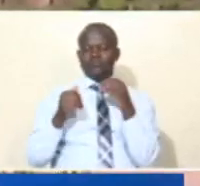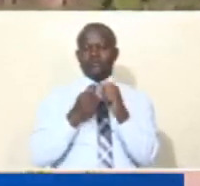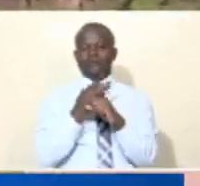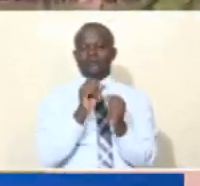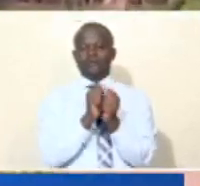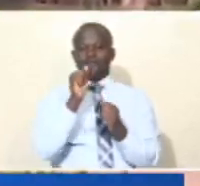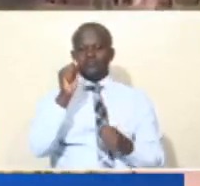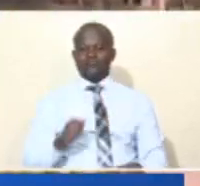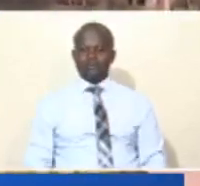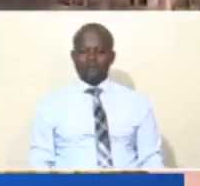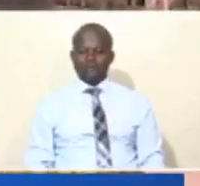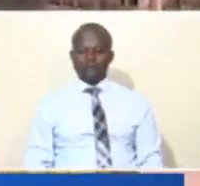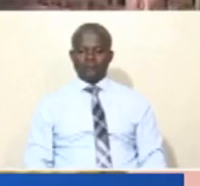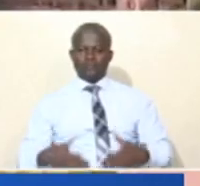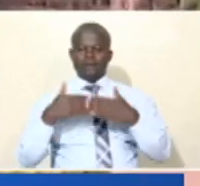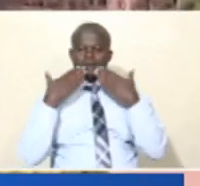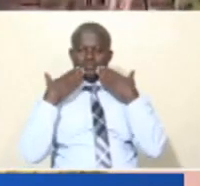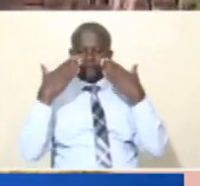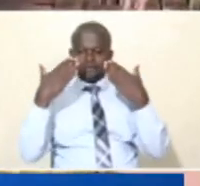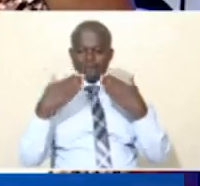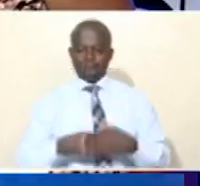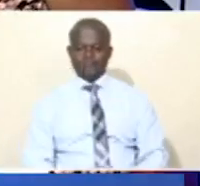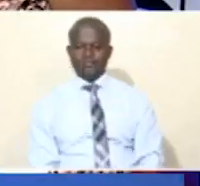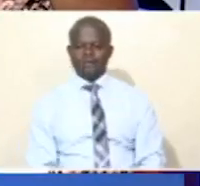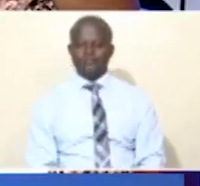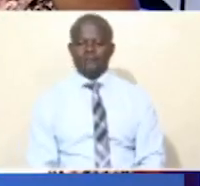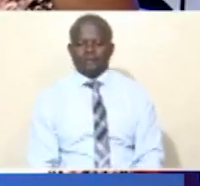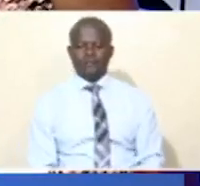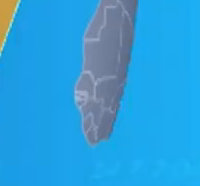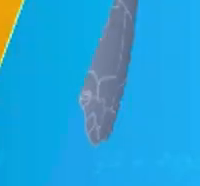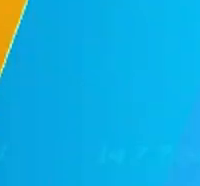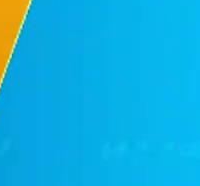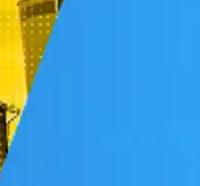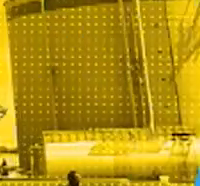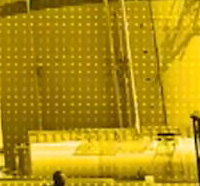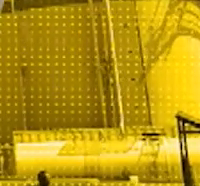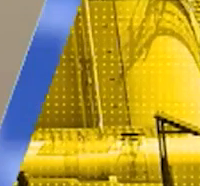Gloria Paul Rutikanga, ndagushimiye. Nanjye ndagushimiye Gloria.